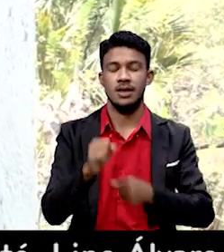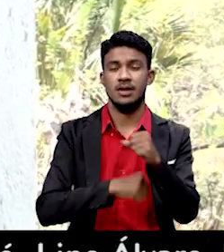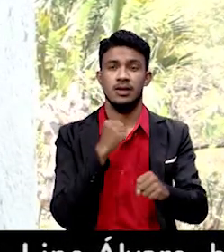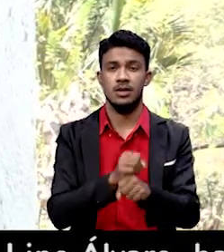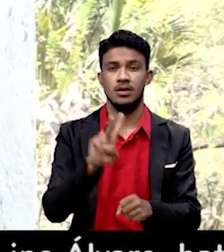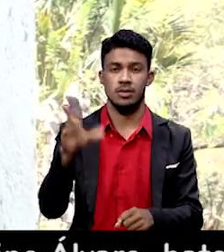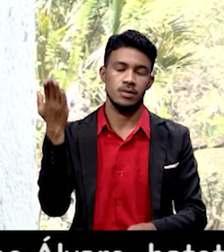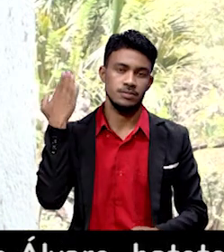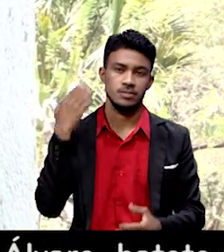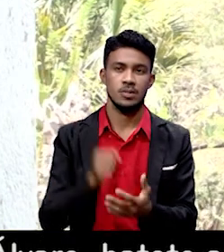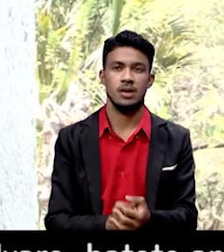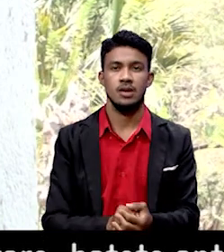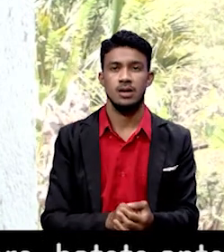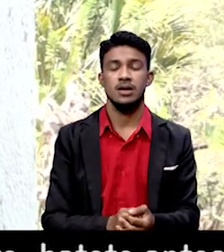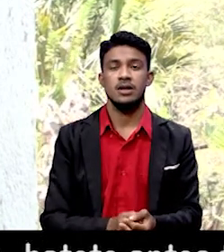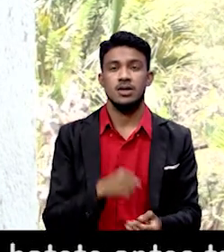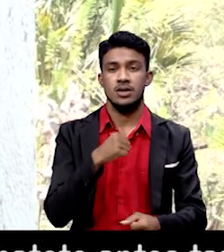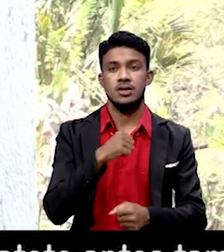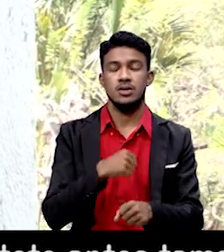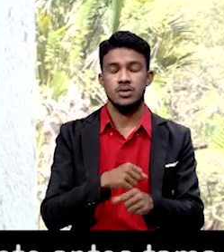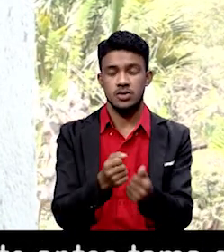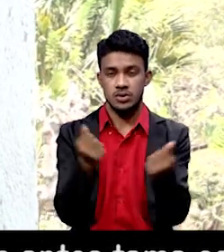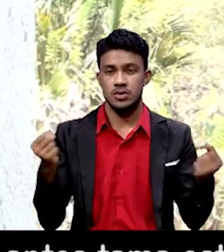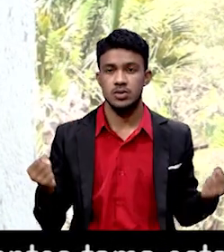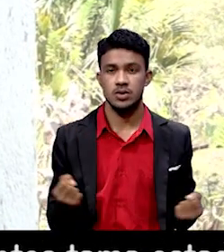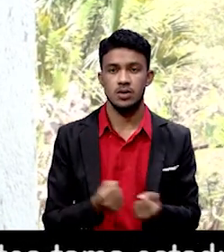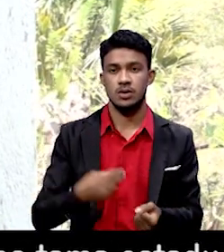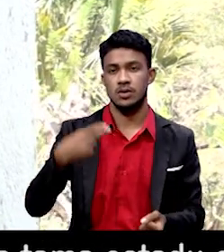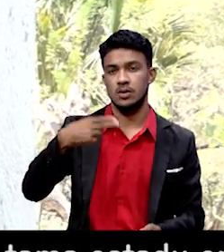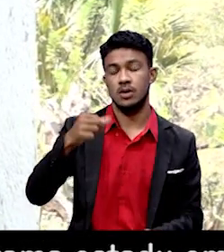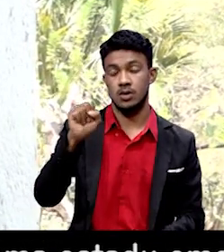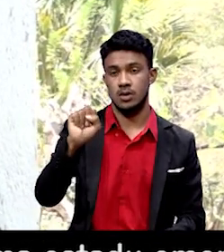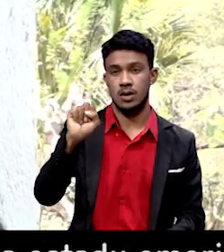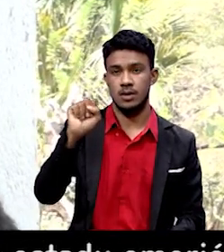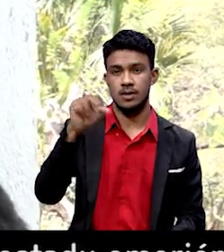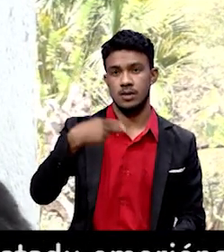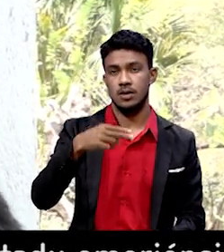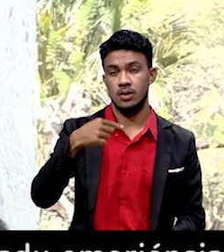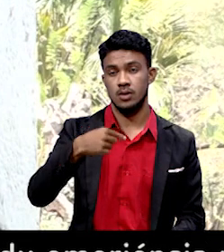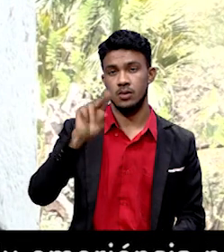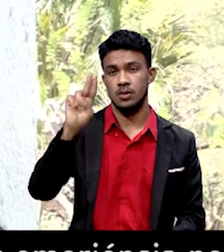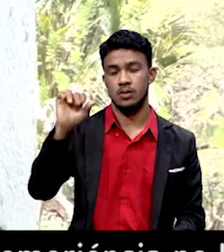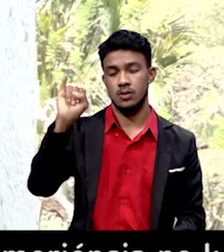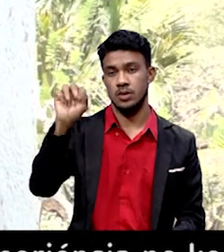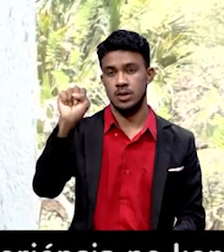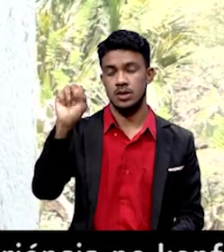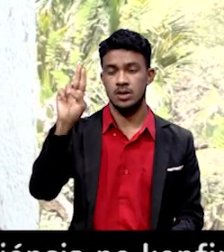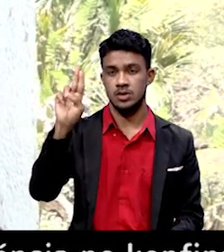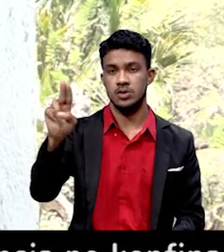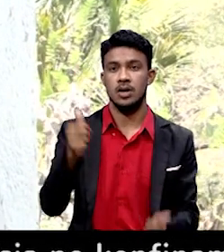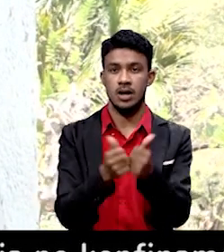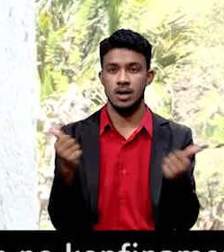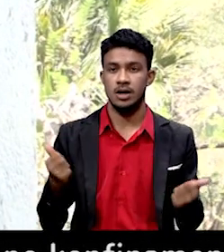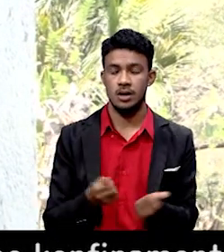mana? Suku Gisu ada yang maka watu, ada watu. Batu? Batu rei. Batu rei? Ila